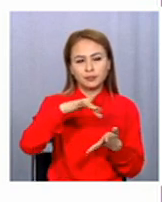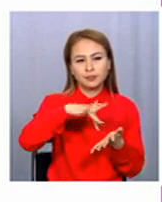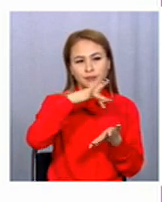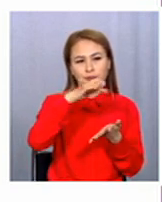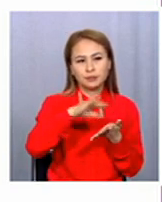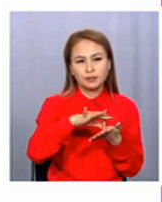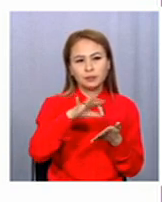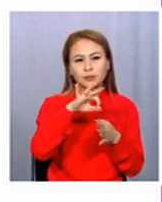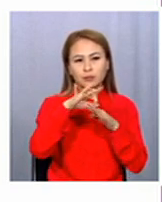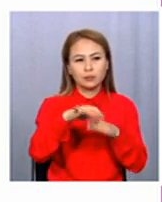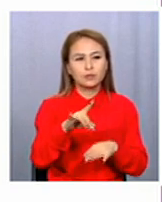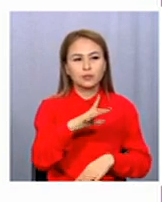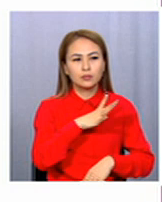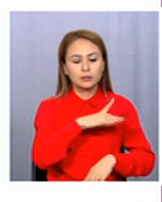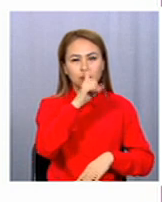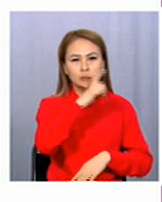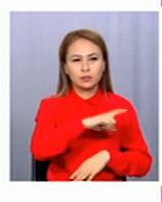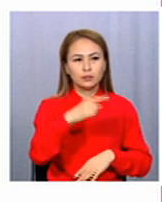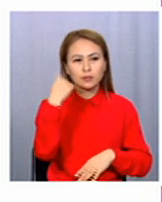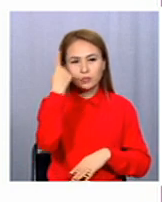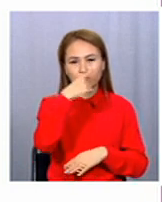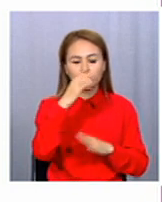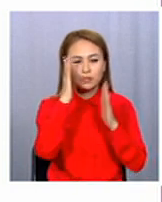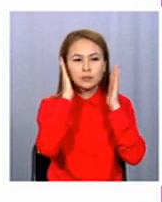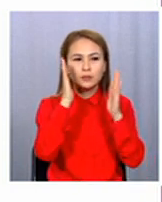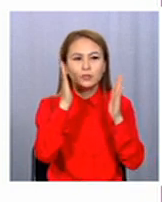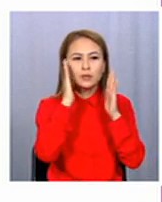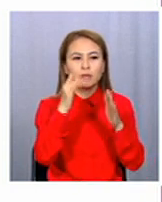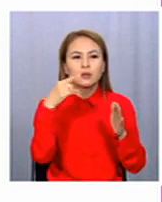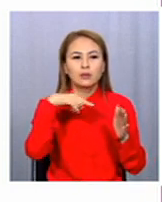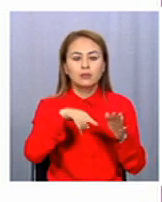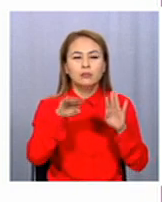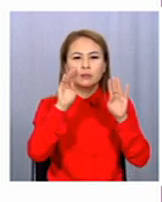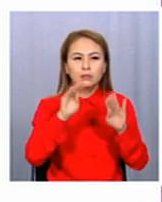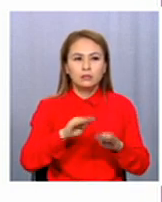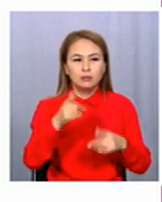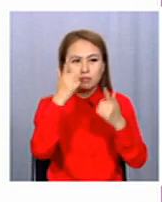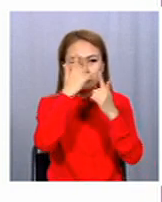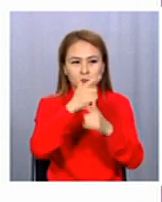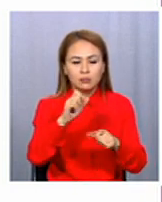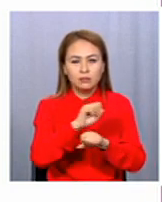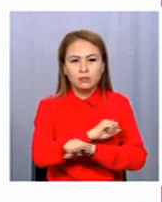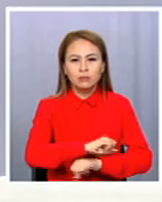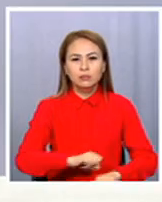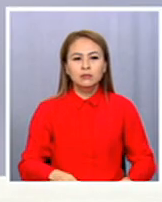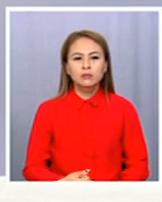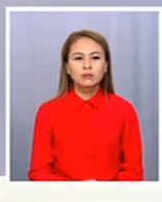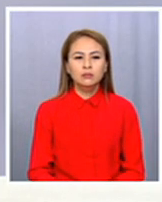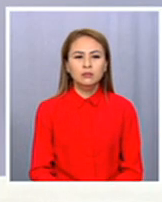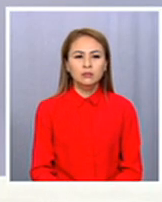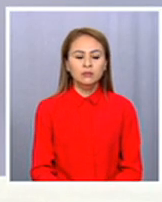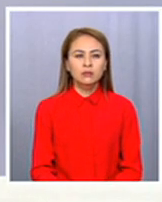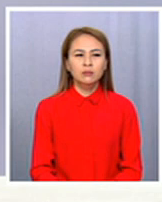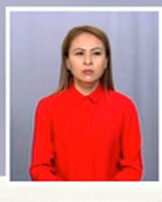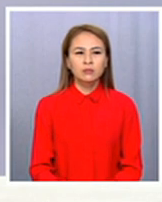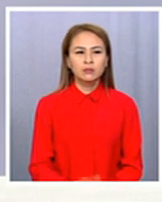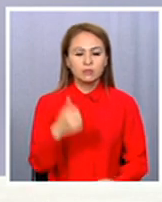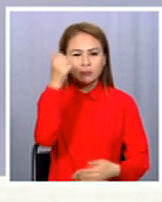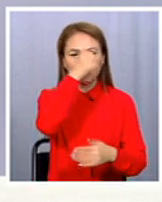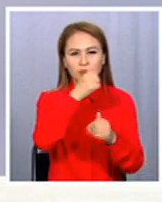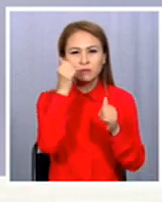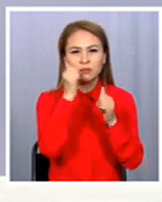үшін адамның жеке басына қатысты мәліметтерді интернетте жариялауға, жазуға болмайды. Жыл сайын